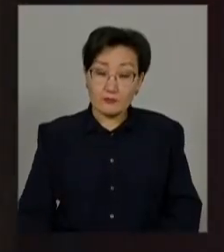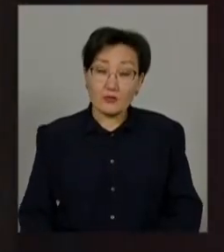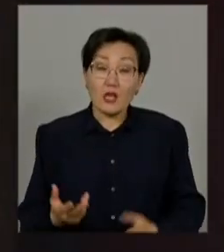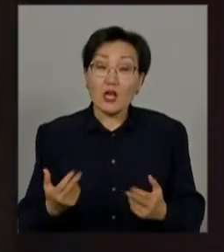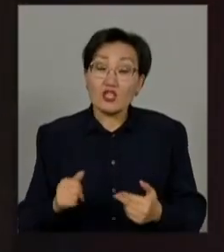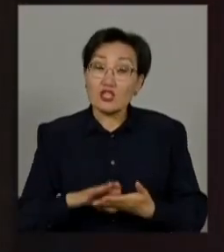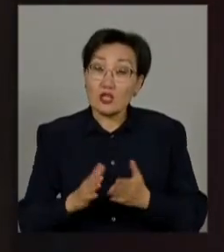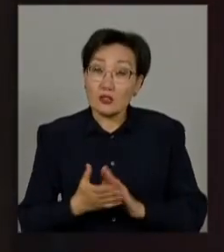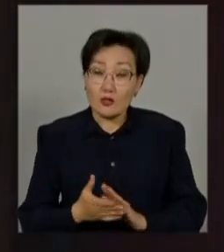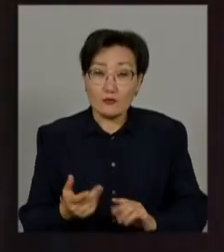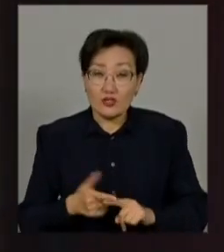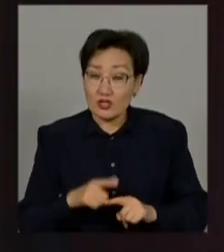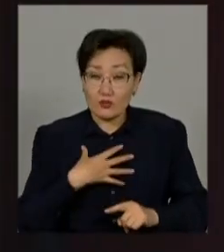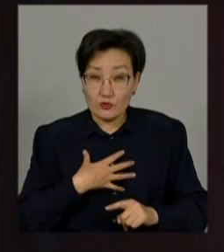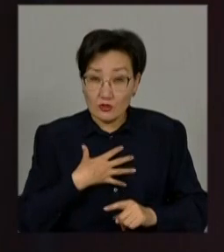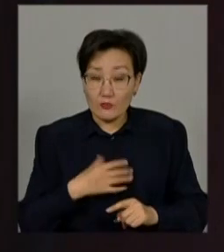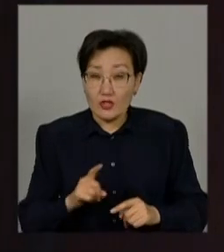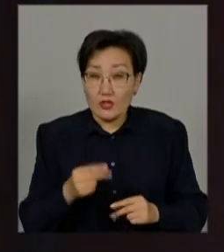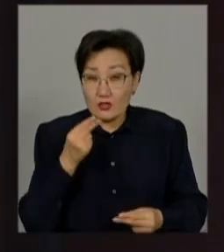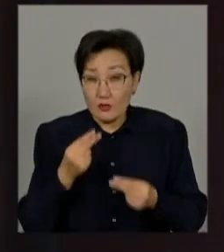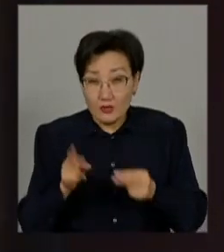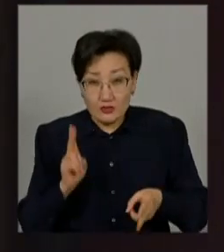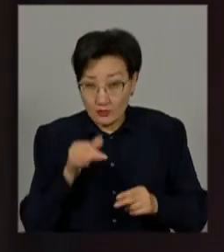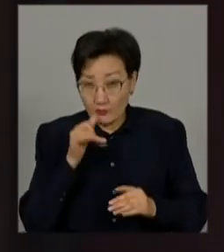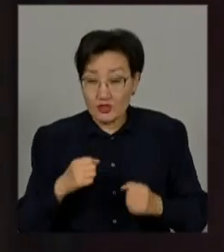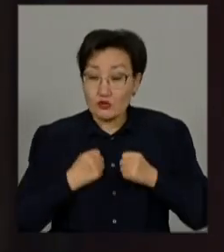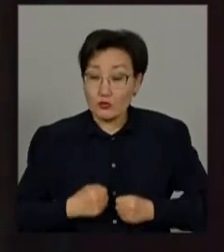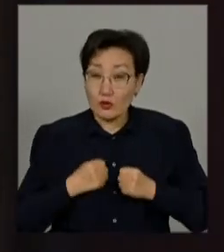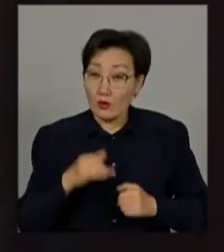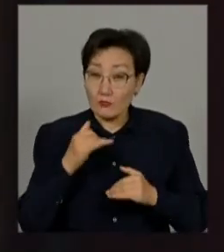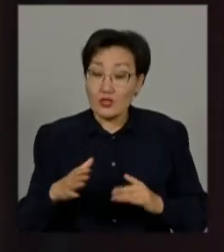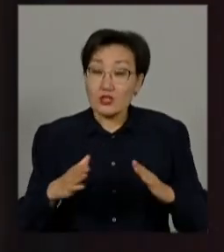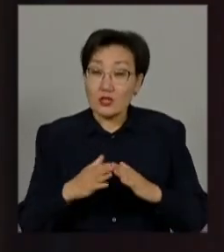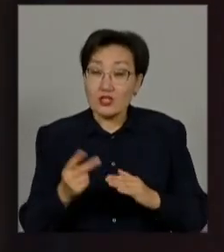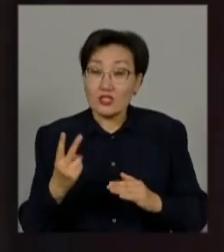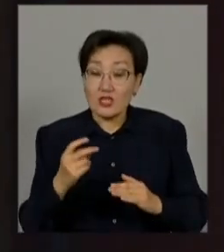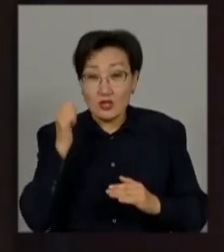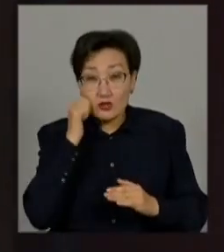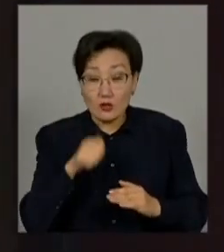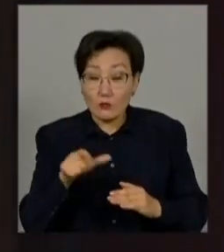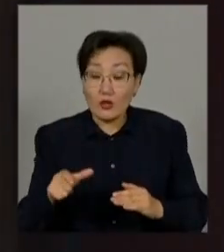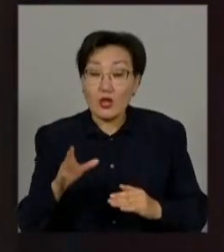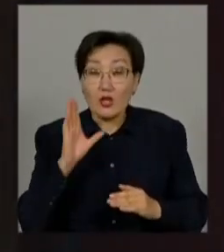Әрине жағдай бізді қатты алаңдатады. Не тамақ пісіре алмайсың, не жуына алмайсың. Үйде екі қарт кісі бар, су